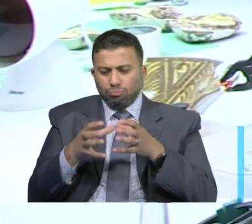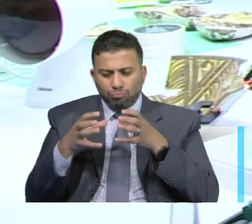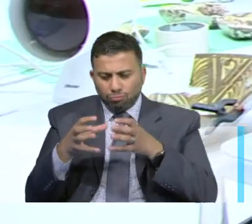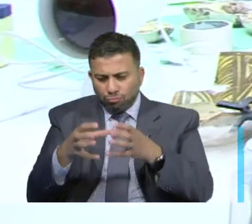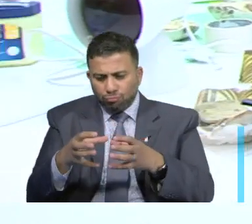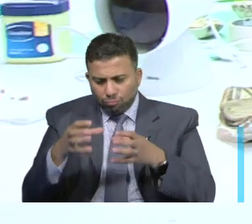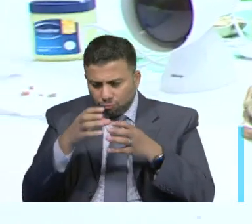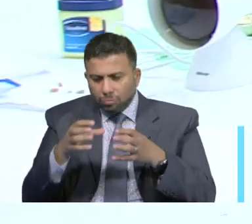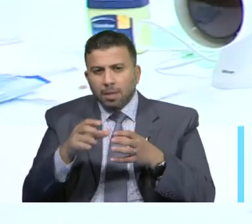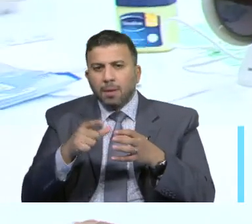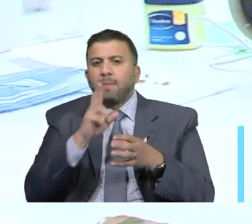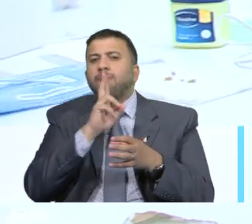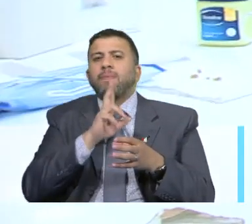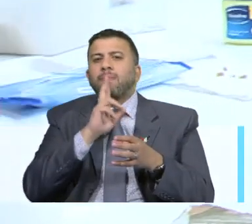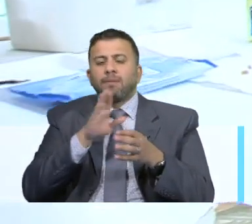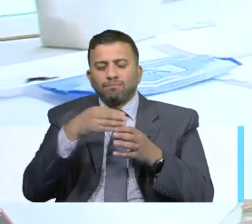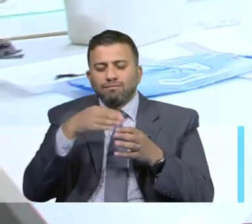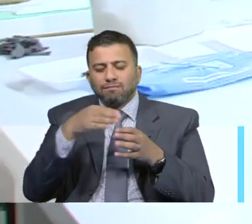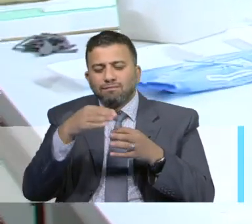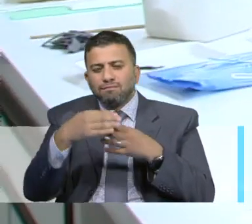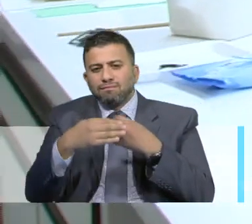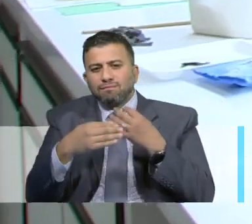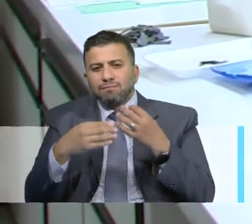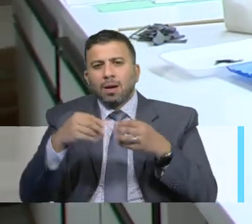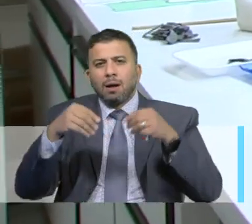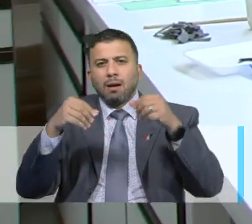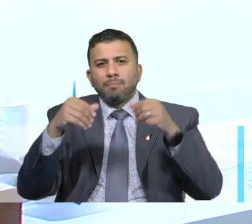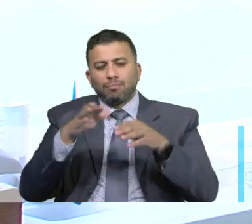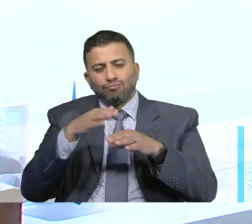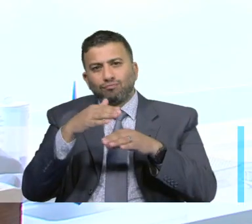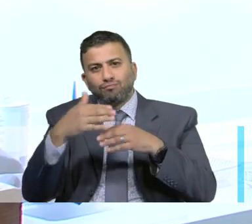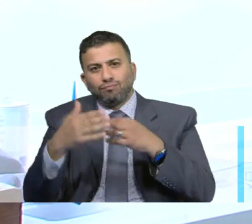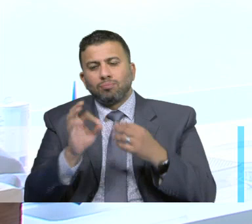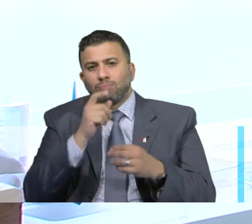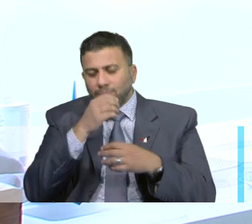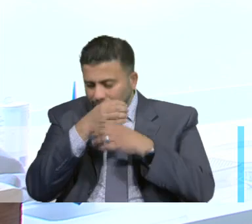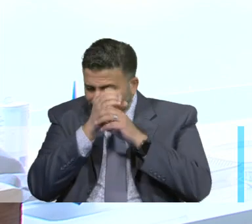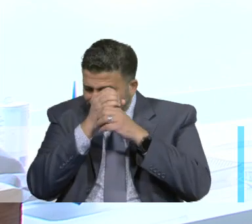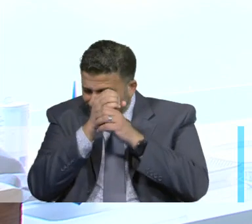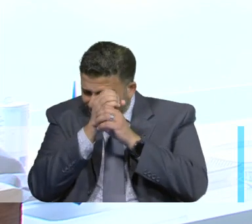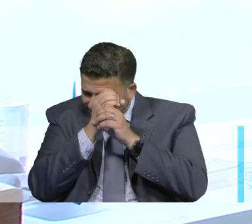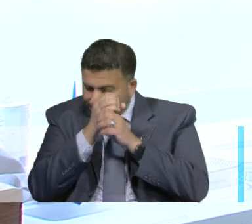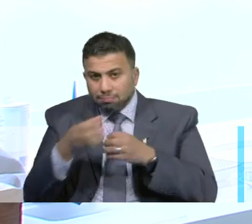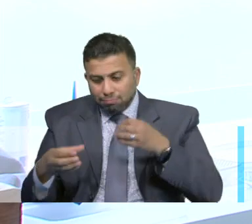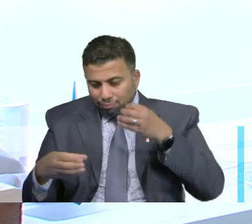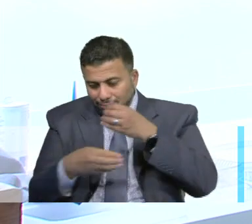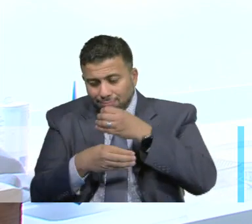عندنا، جهاز التنظيف بالساند بلاست بالرمل، ما في عندنا الميكروسكوب، المجهر